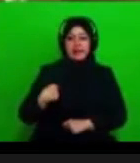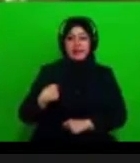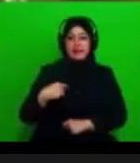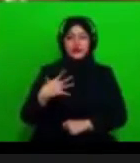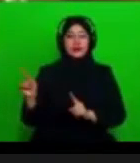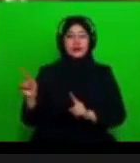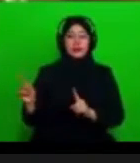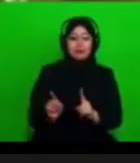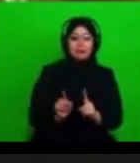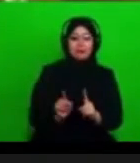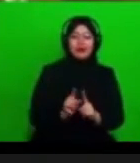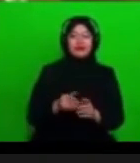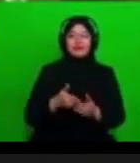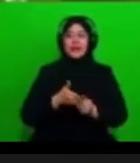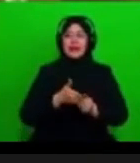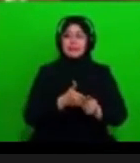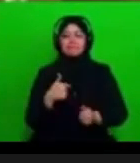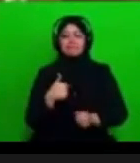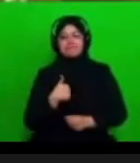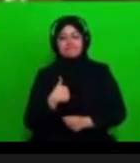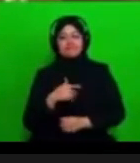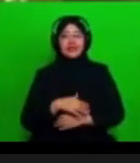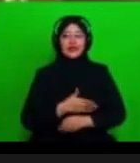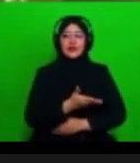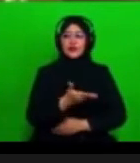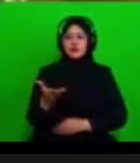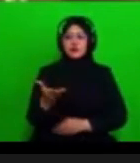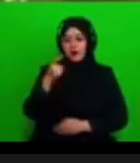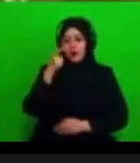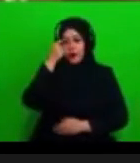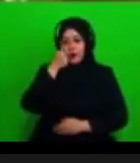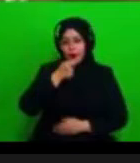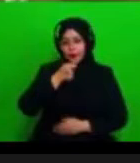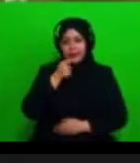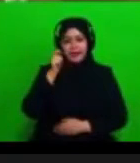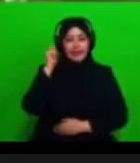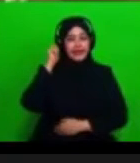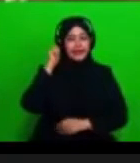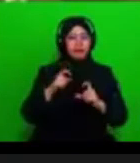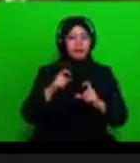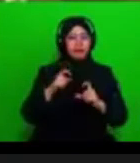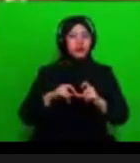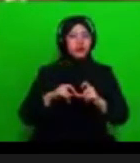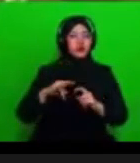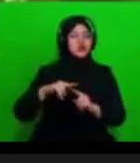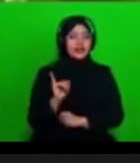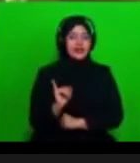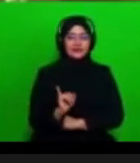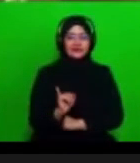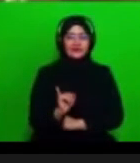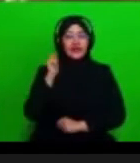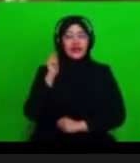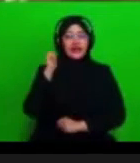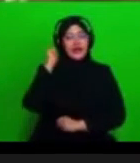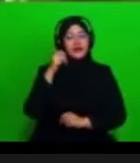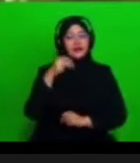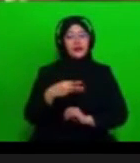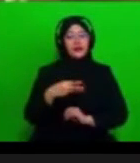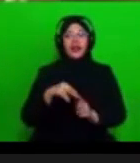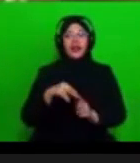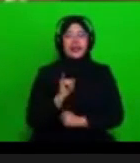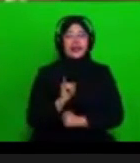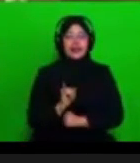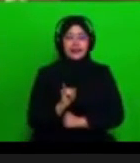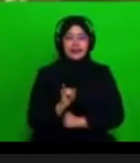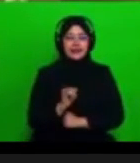dan pembimbing saya dan kita semua, yang terhormat pula Ibu Siti Faridah Pratikno, Ibu Eni